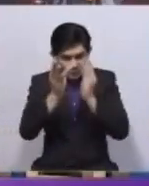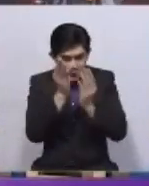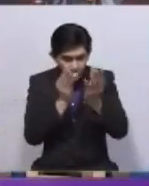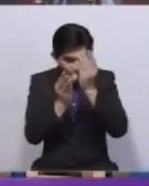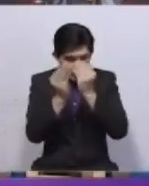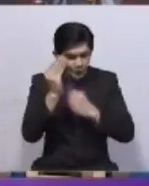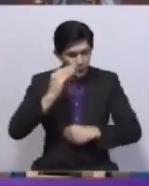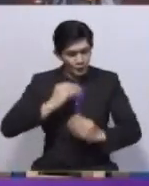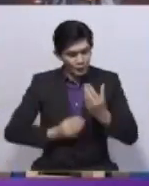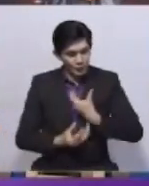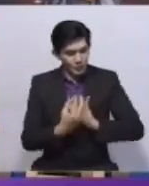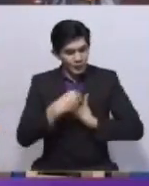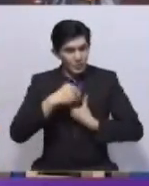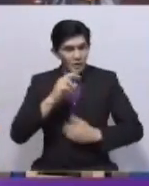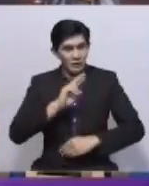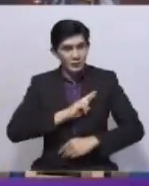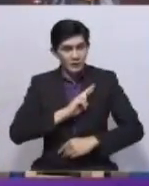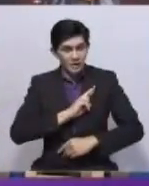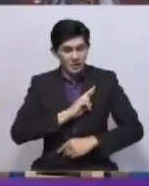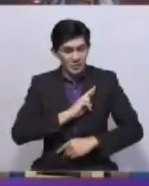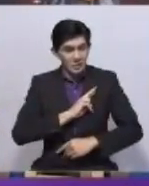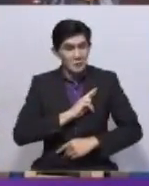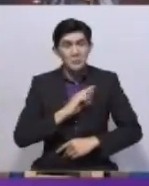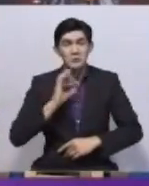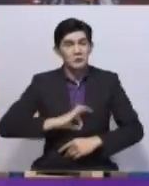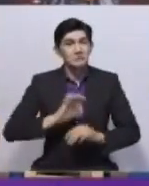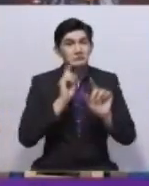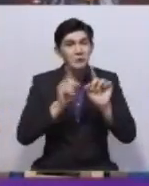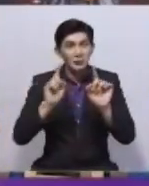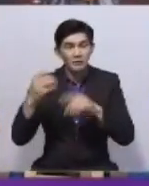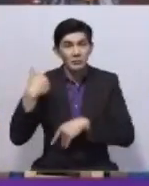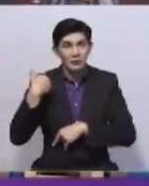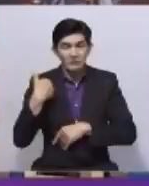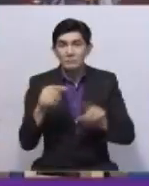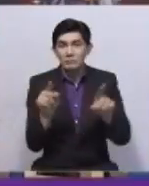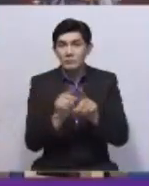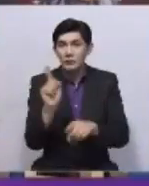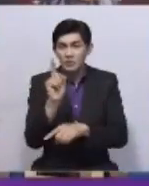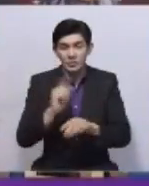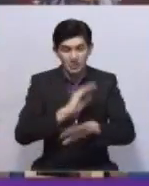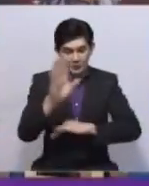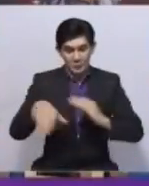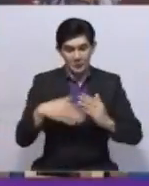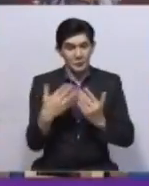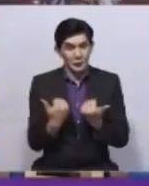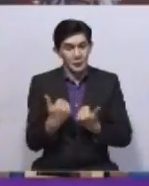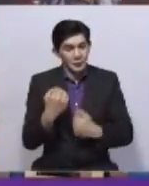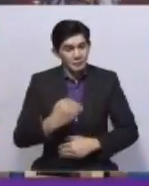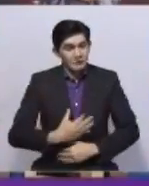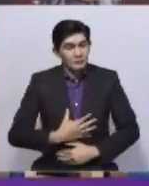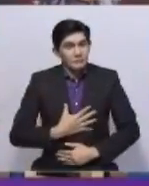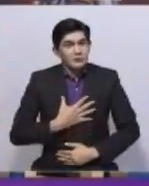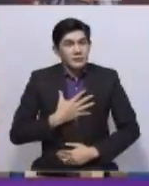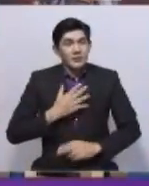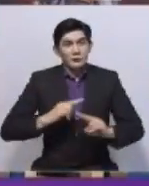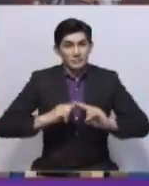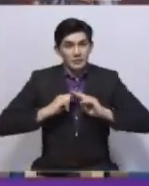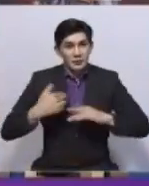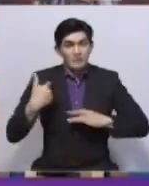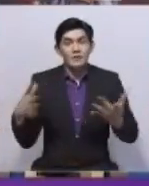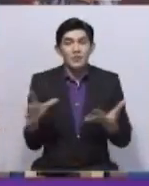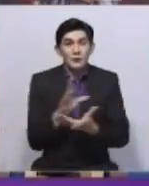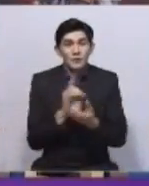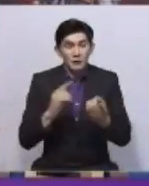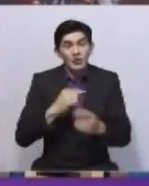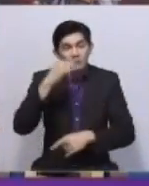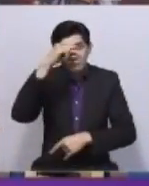ได้รับกลับไปนะครับแต่ละคนจะได้รับประสบการณ์ที่ไม่เท่ากันแต่สิ่งที่เหมือนกันครับนั่นคือแต่ละคนนั้นจะมีความภาคภูมิใจในวัฒนธรรมม